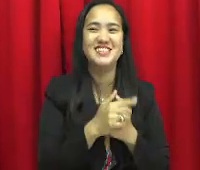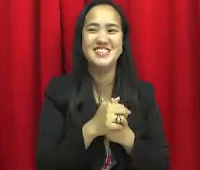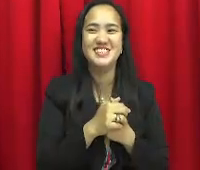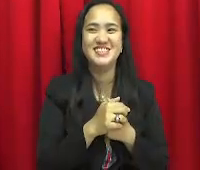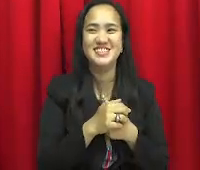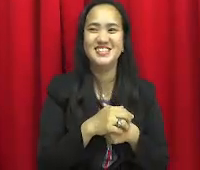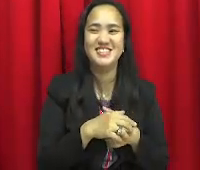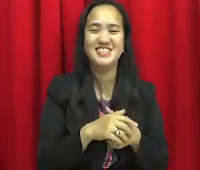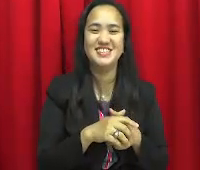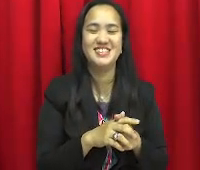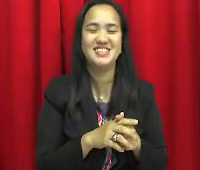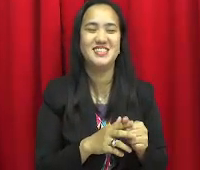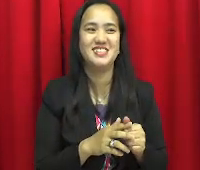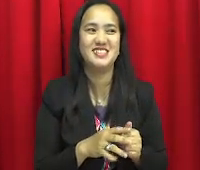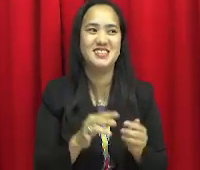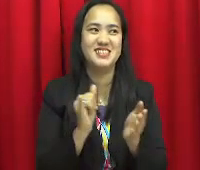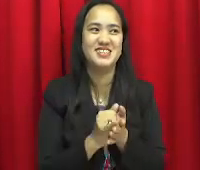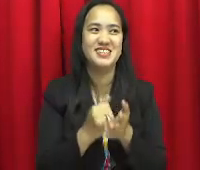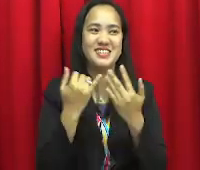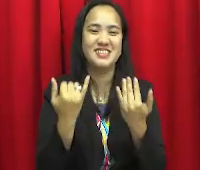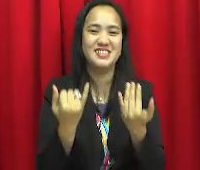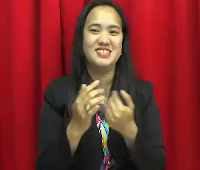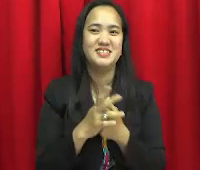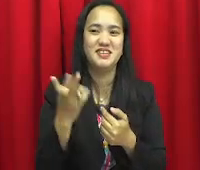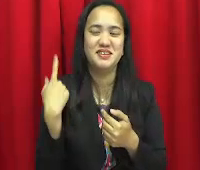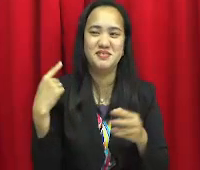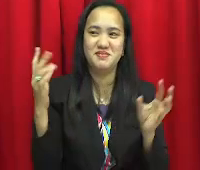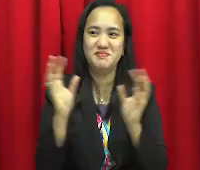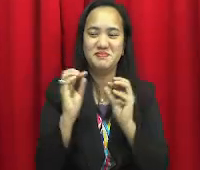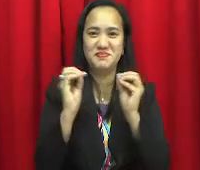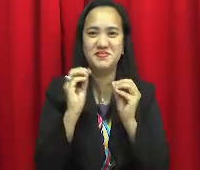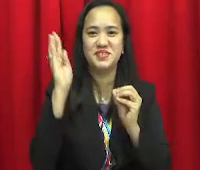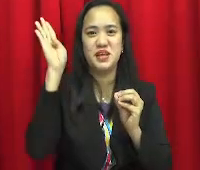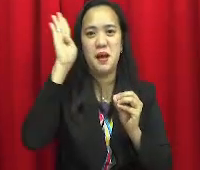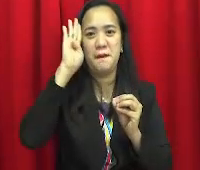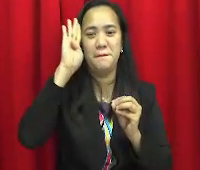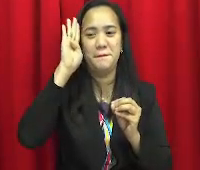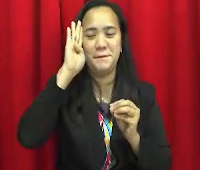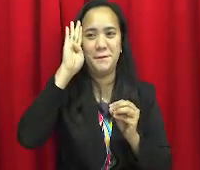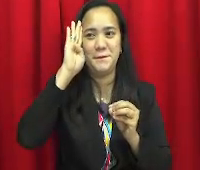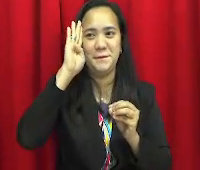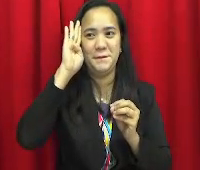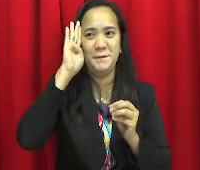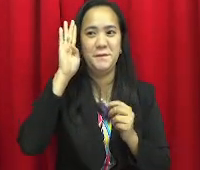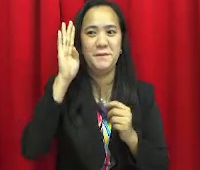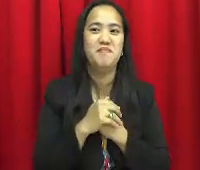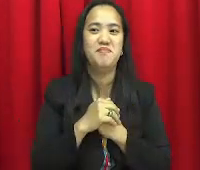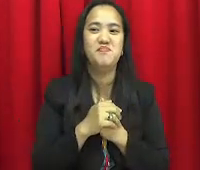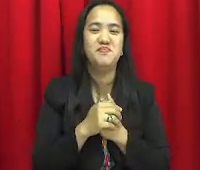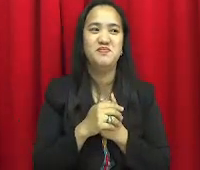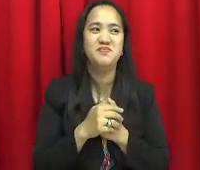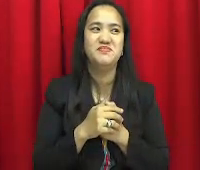mga kapatid. Kaya nagkakaganyan si Noel ngayon. Naupo. Yeah. Ay, nako.